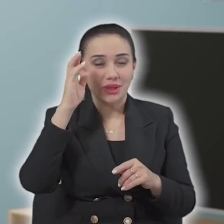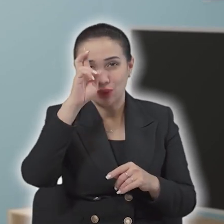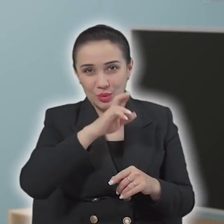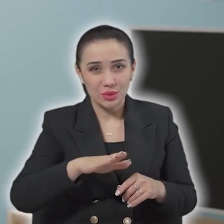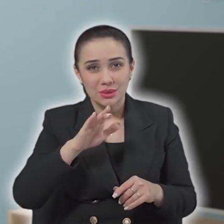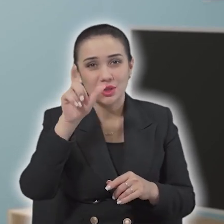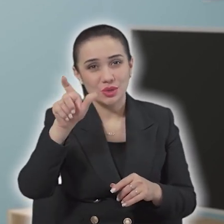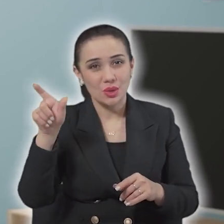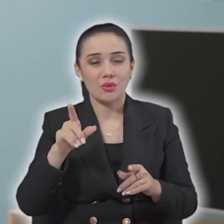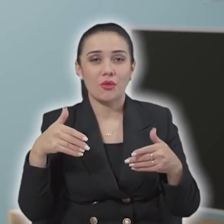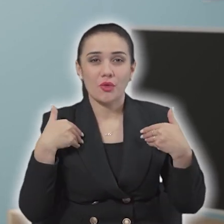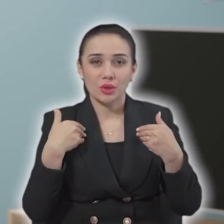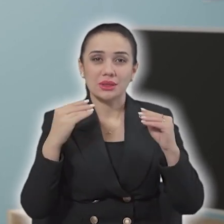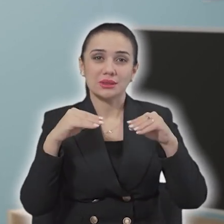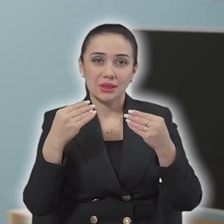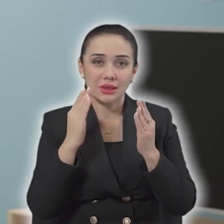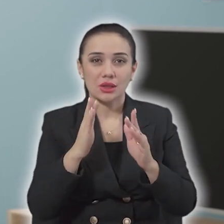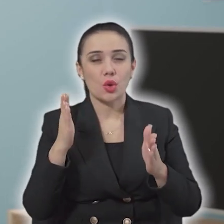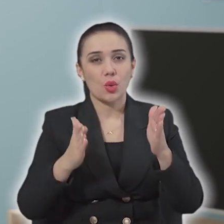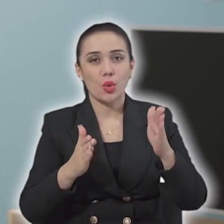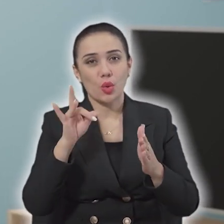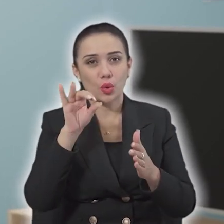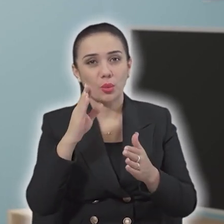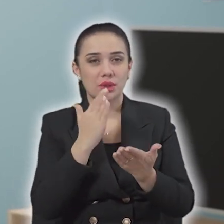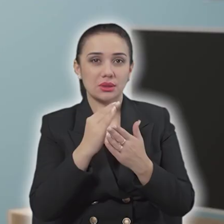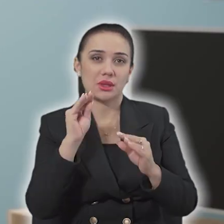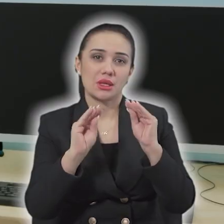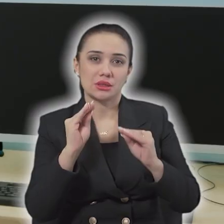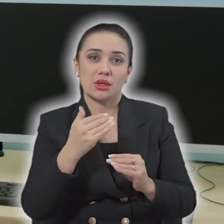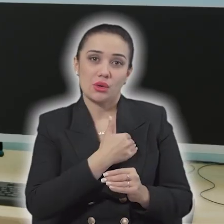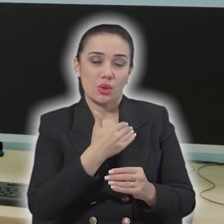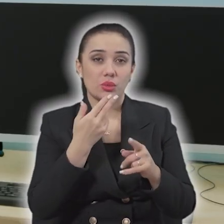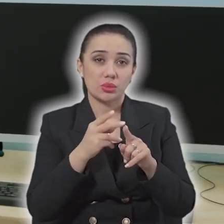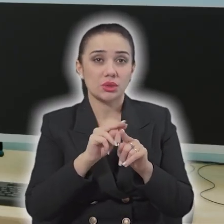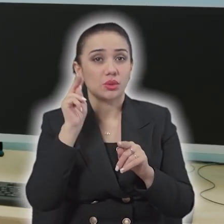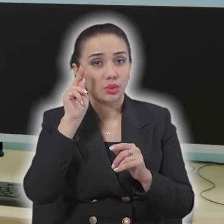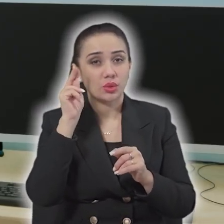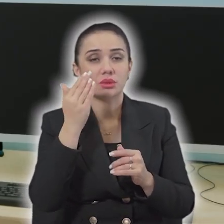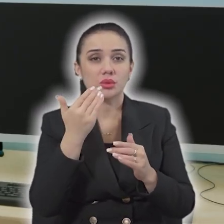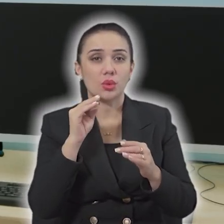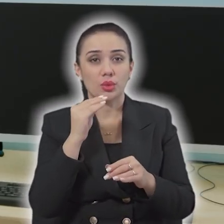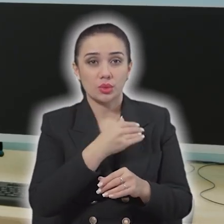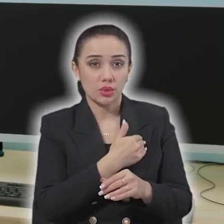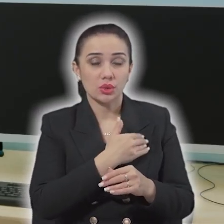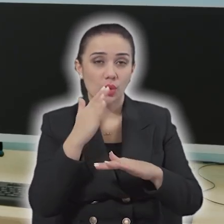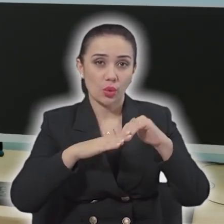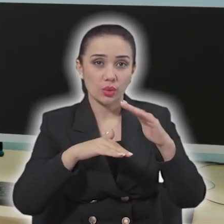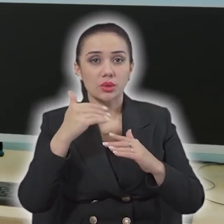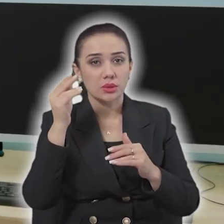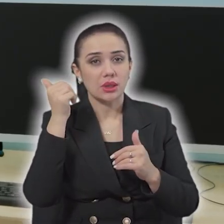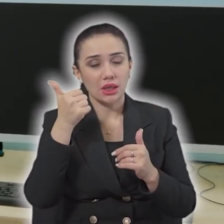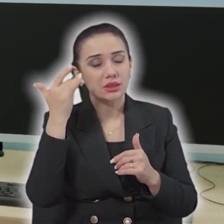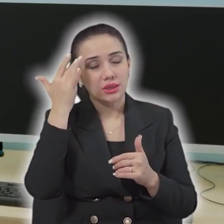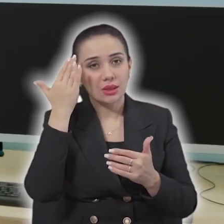kelajakda yurtimizga, insonlarga foydasi tegadigan robotlar yasashni xohlayman. Har bir hunar o'rganuvchi o'rganmoqchi bo'lgan